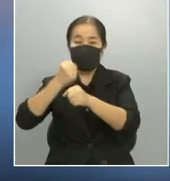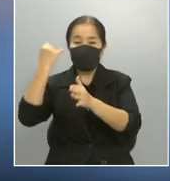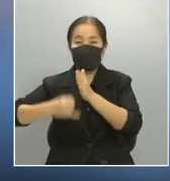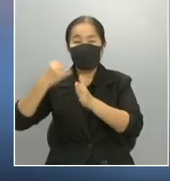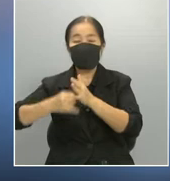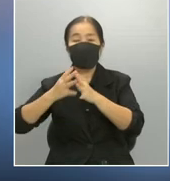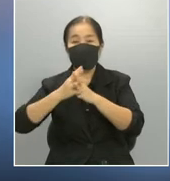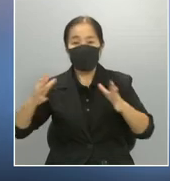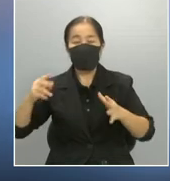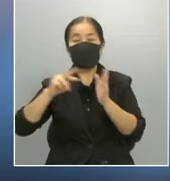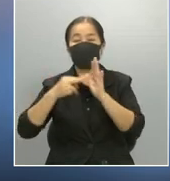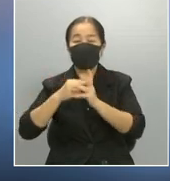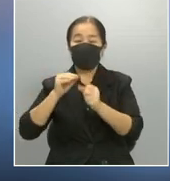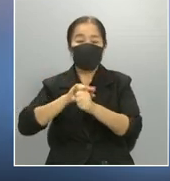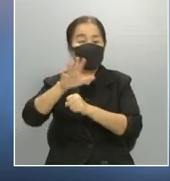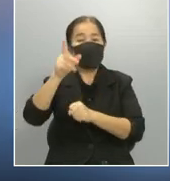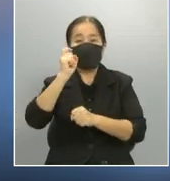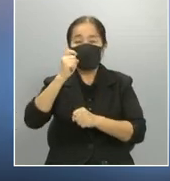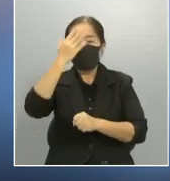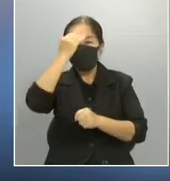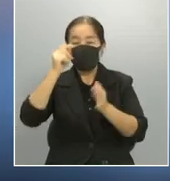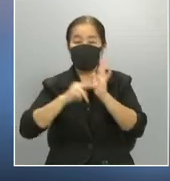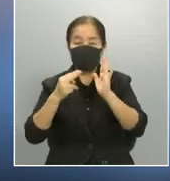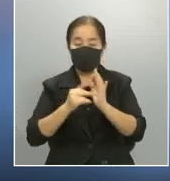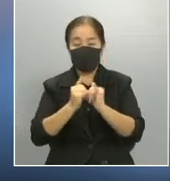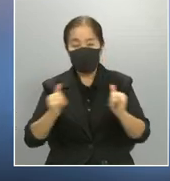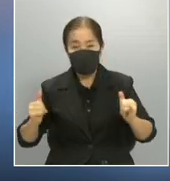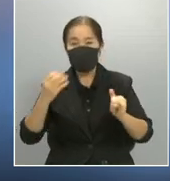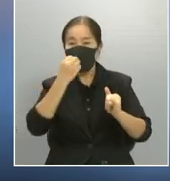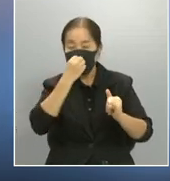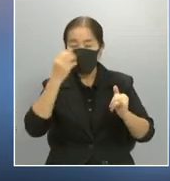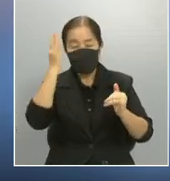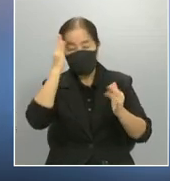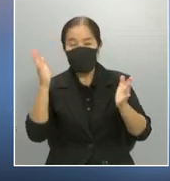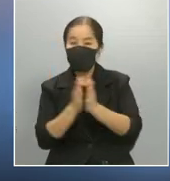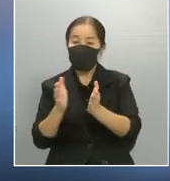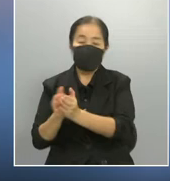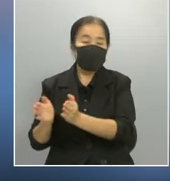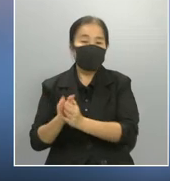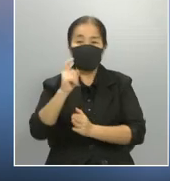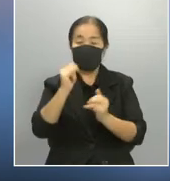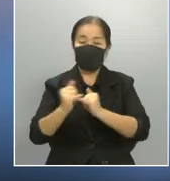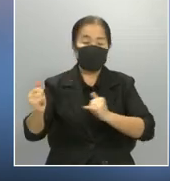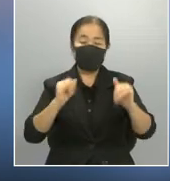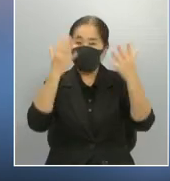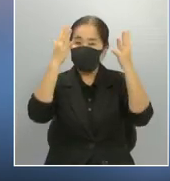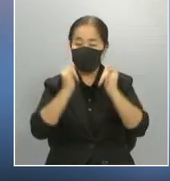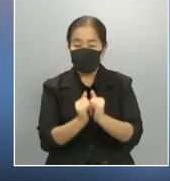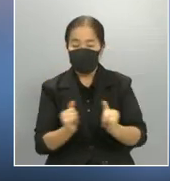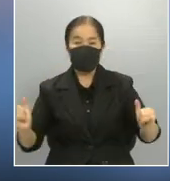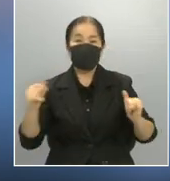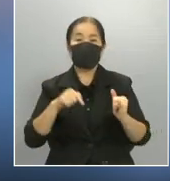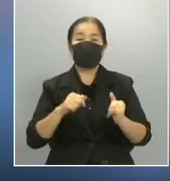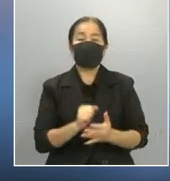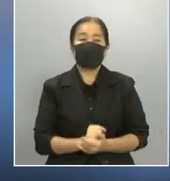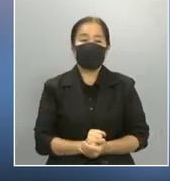จ่ายเนื่องด้วยสภาพการกินการอยู่กันหลับกันนอนอย่างที่เห็นในภาพมีคู่หูดูเลยฮะจริงๆนะ